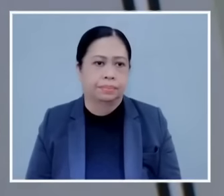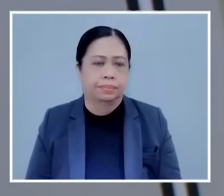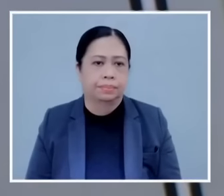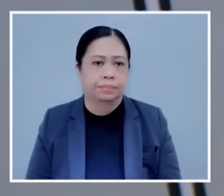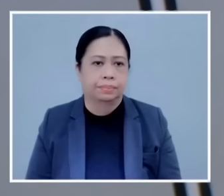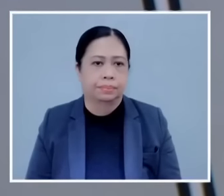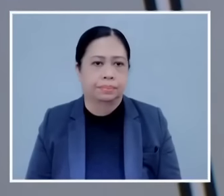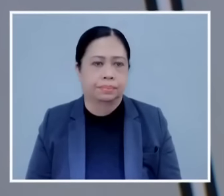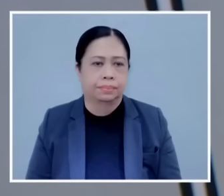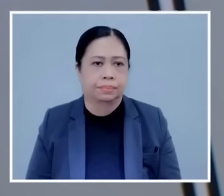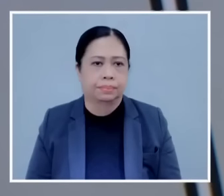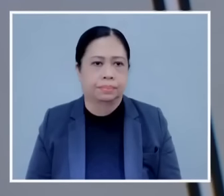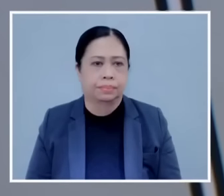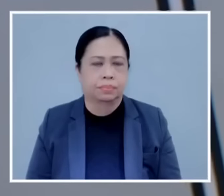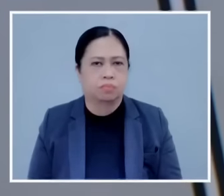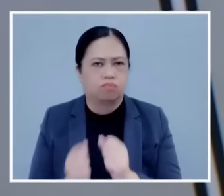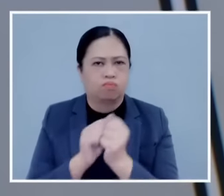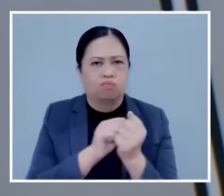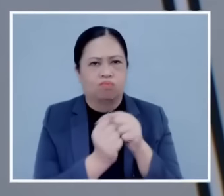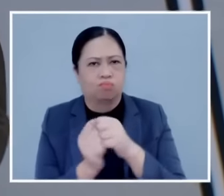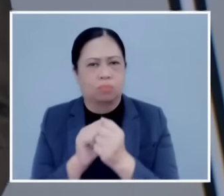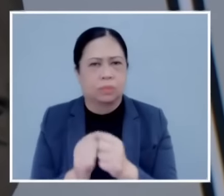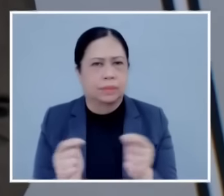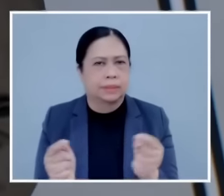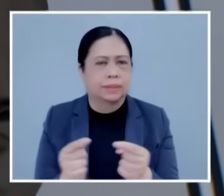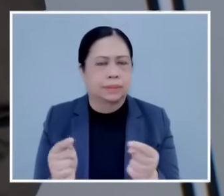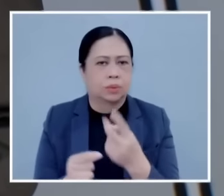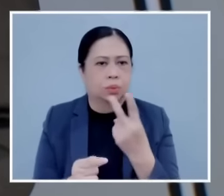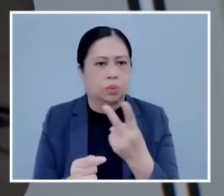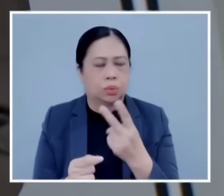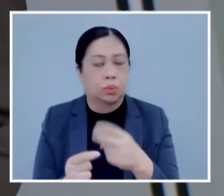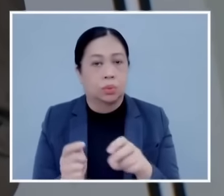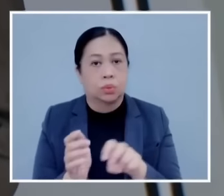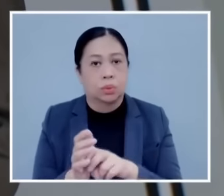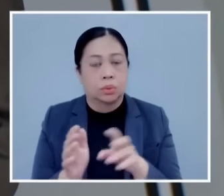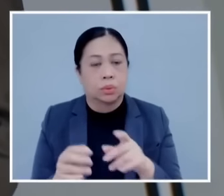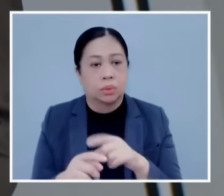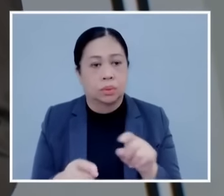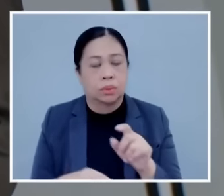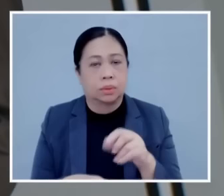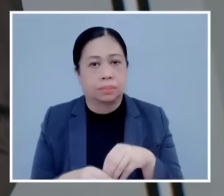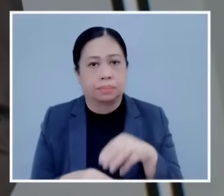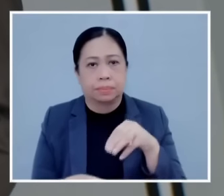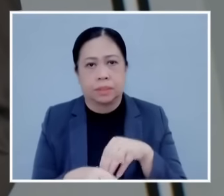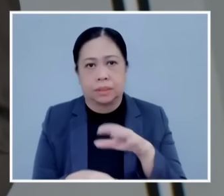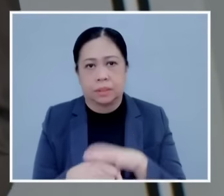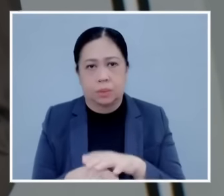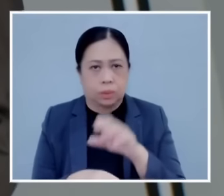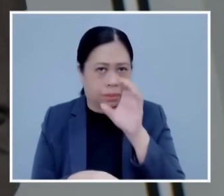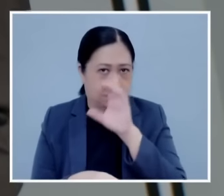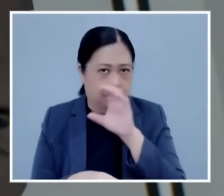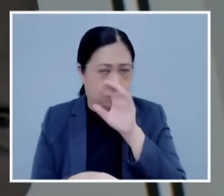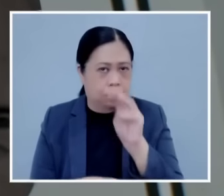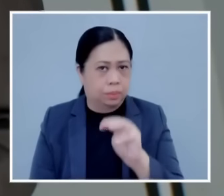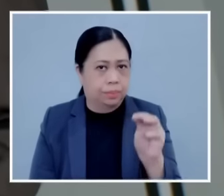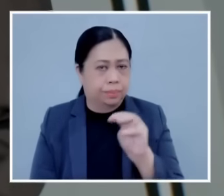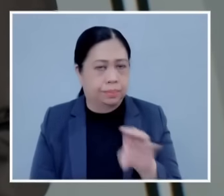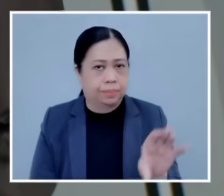Nauwi sa suntukan ang pagtatalo ng dalawang rider sa Barangay Tabok, Mandawi City, Cebu, Lunes ng